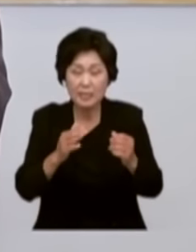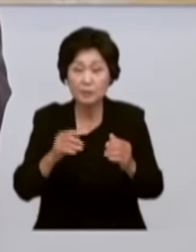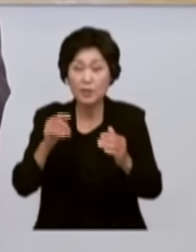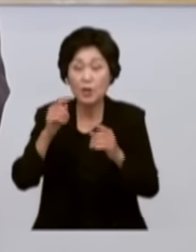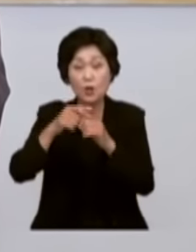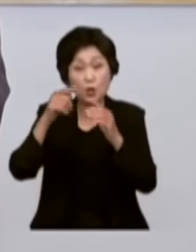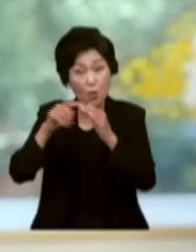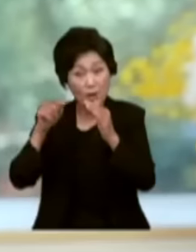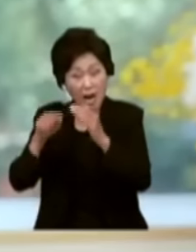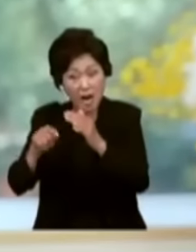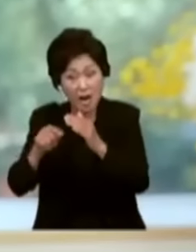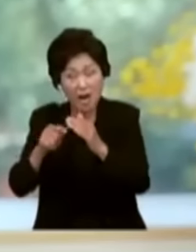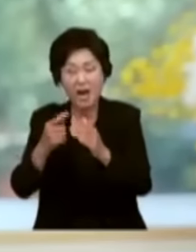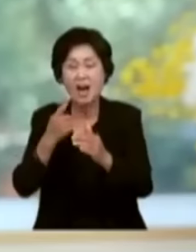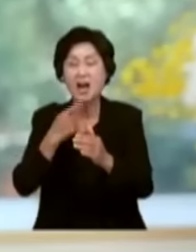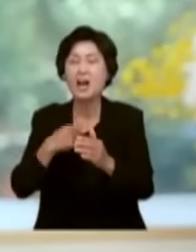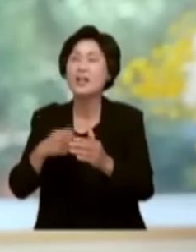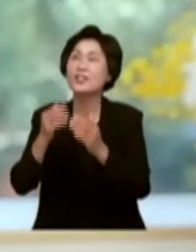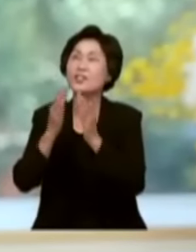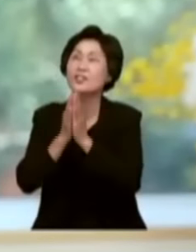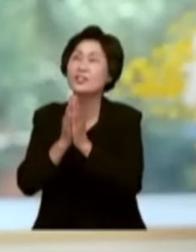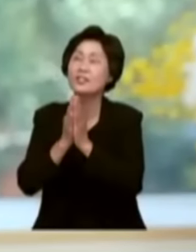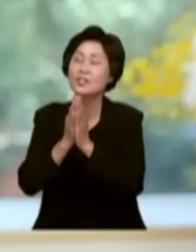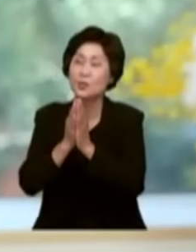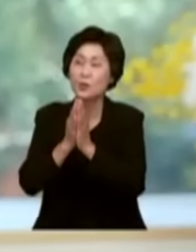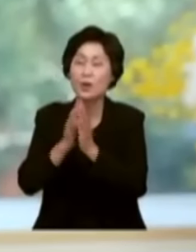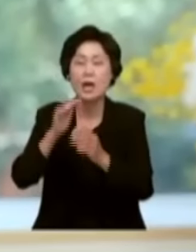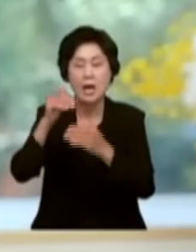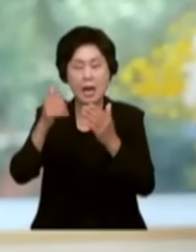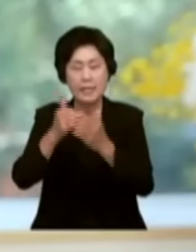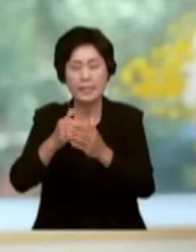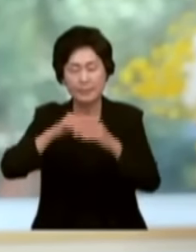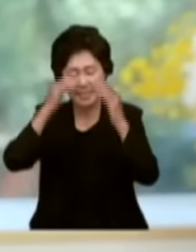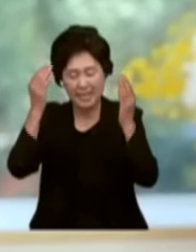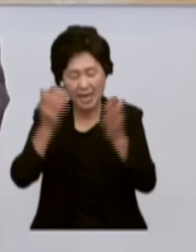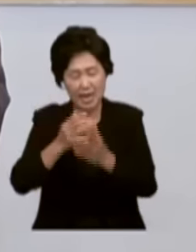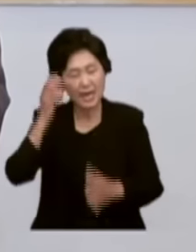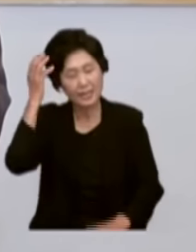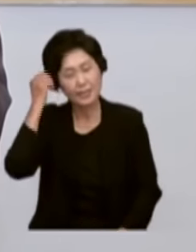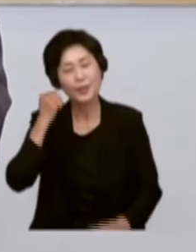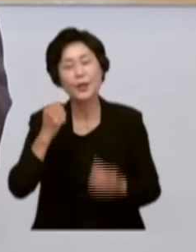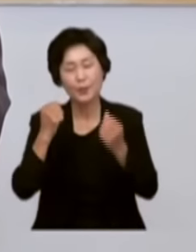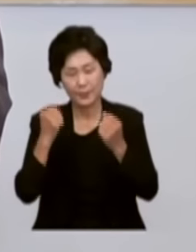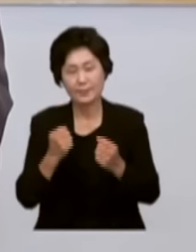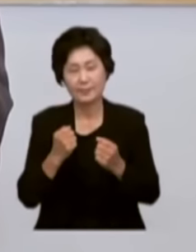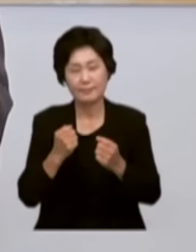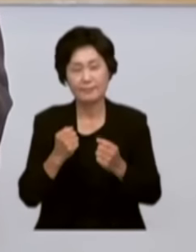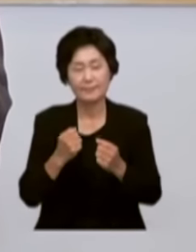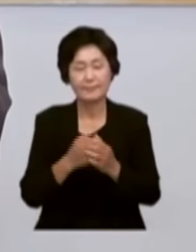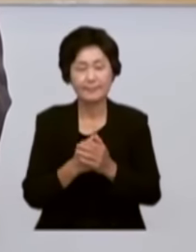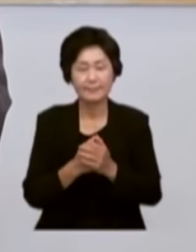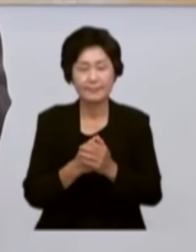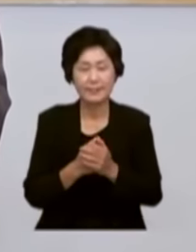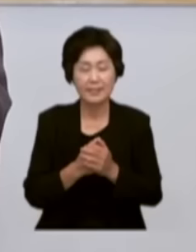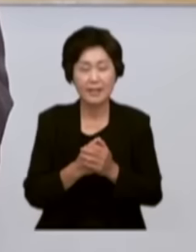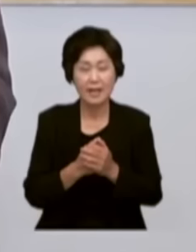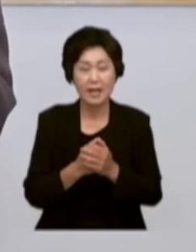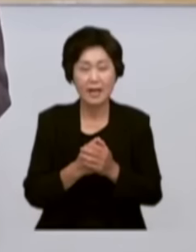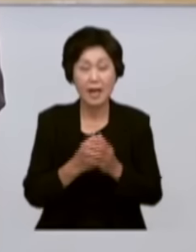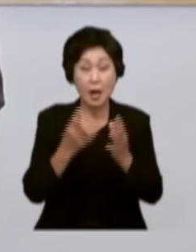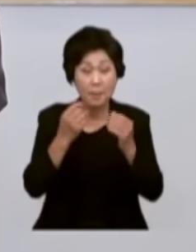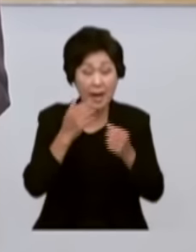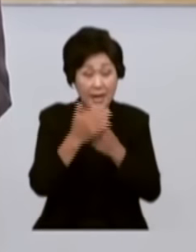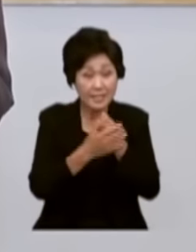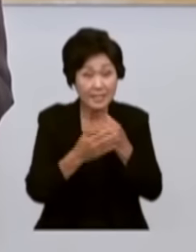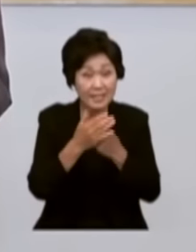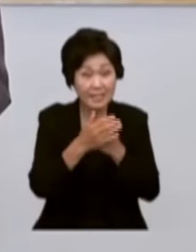잊어버렸을 거예요. 네. 근데 그때 기도를 하나님은 지금도 기억하고 계시죠. 네. 정말 많은 은혜 속에 살고 있는 조용구